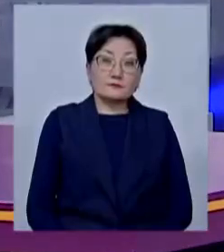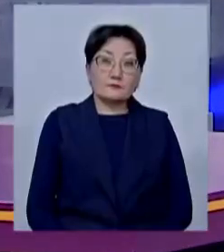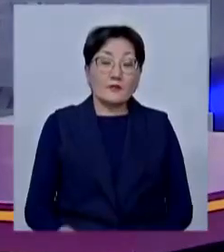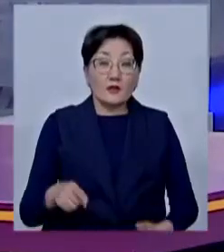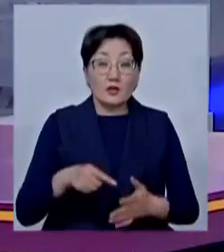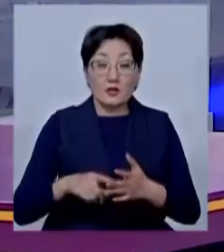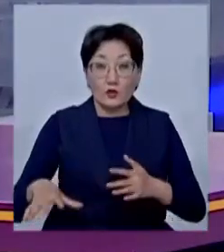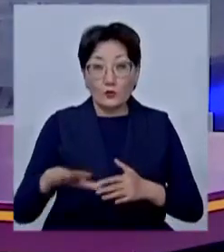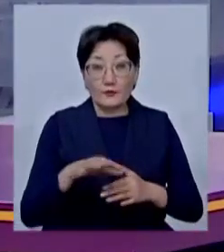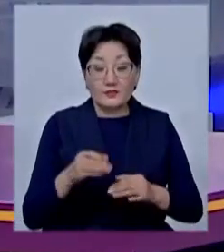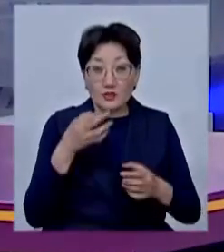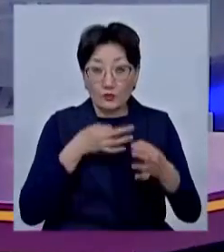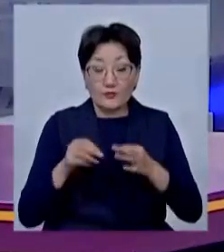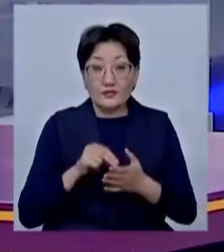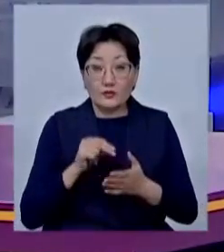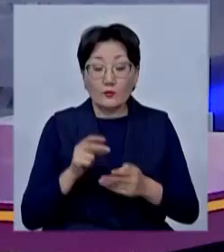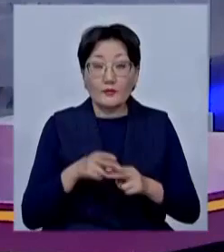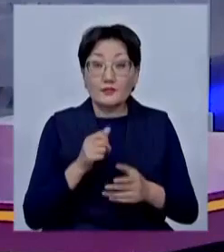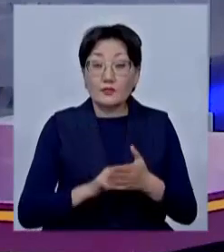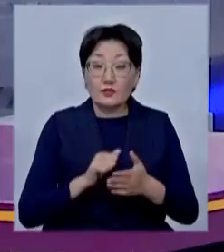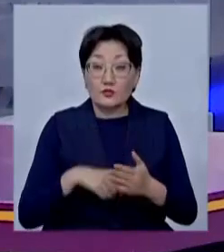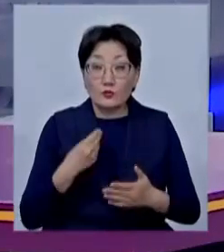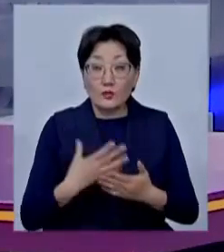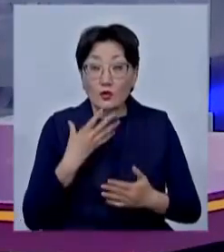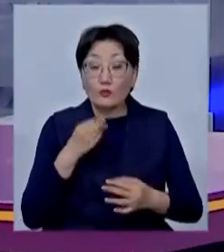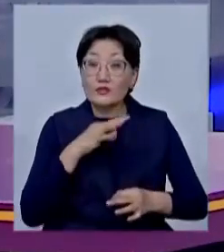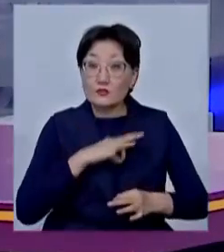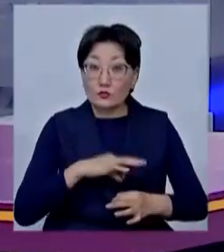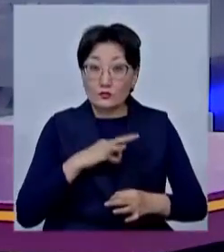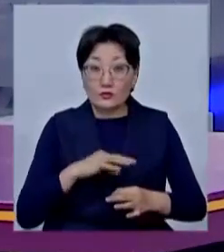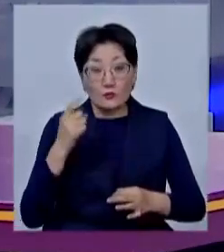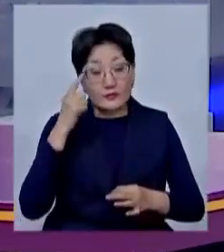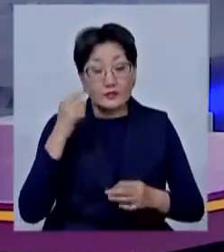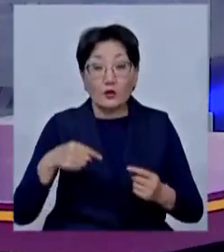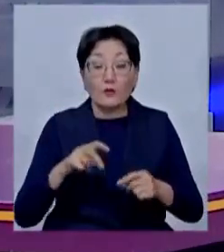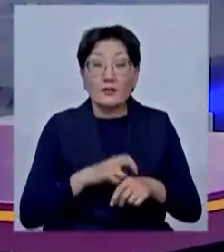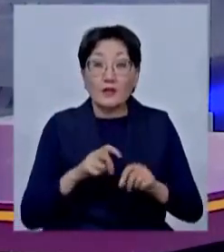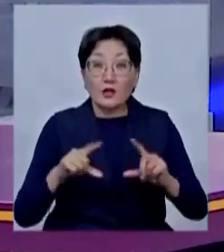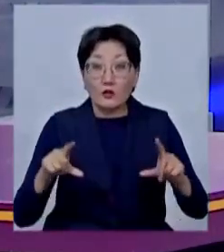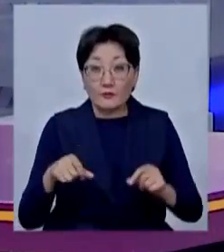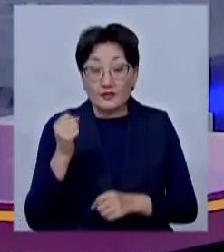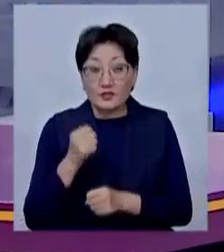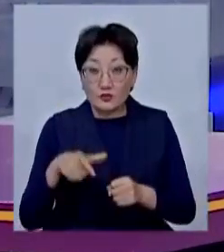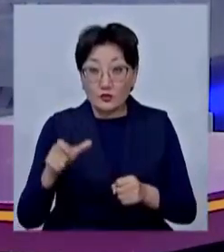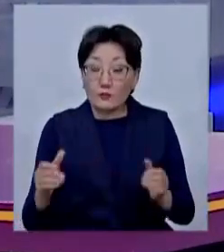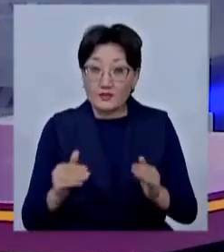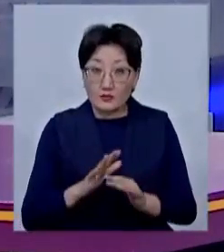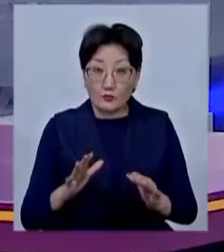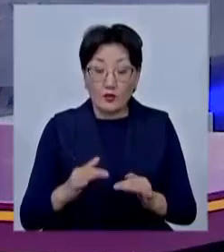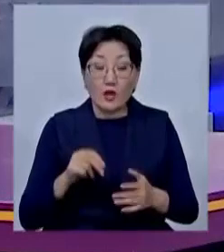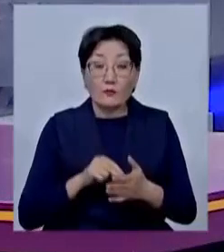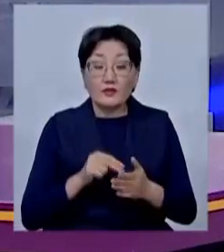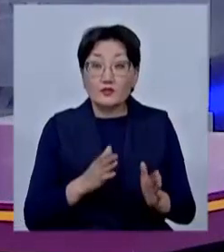Қала аумағында дәрі бағасын негізсіз қымбаттатып, өз қалтасының қамын күйттеген дәріхана қызметкерлері азаймай тұр.